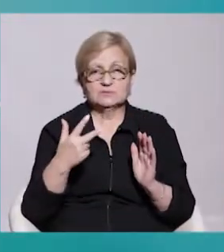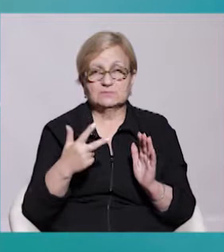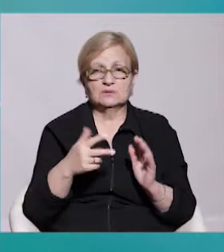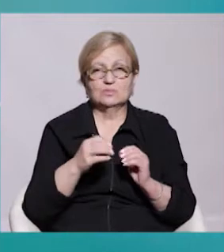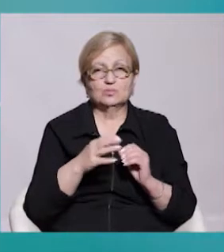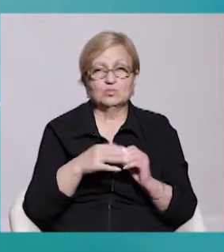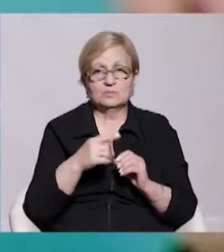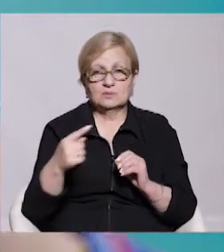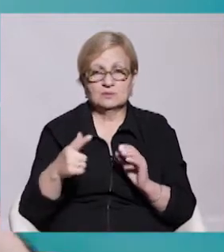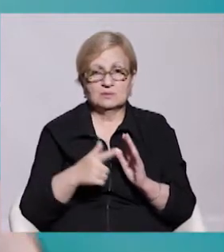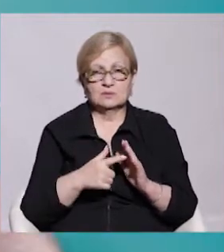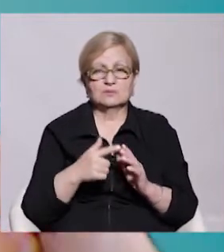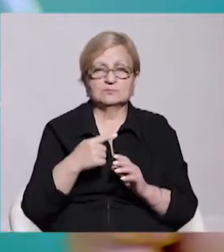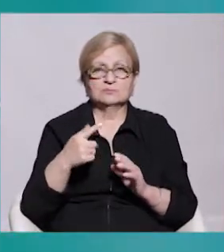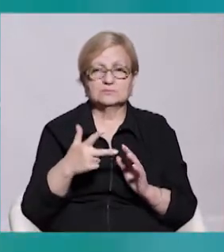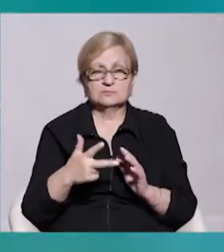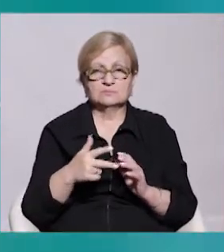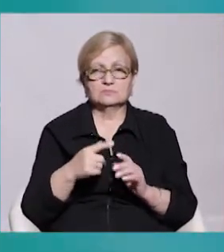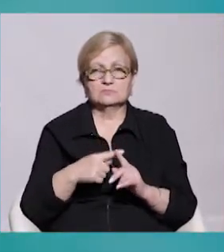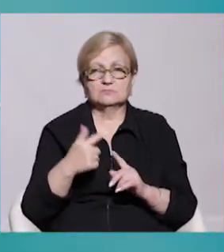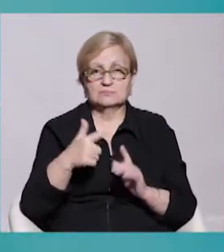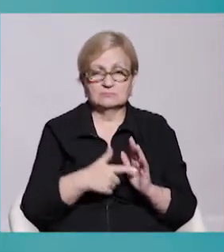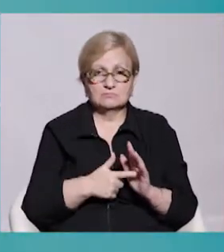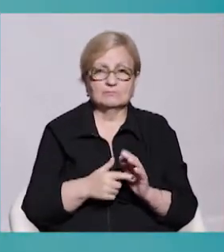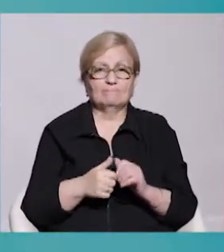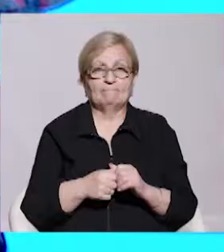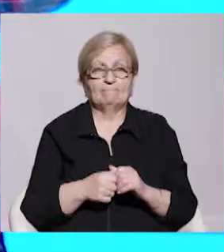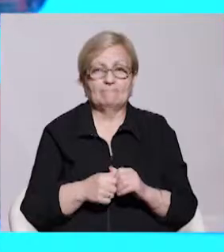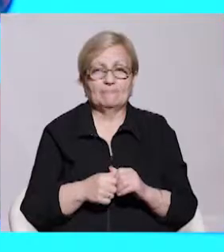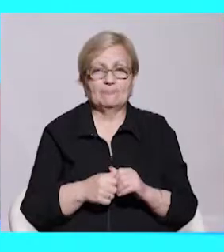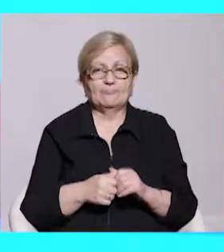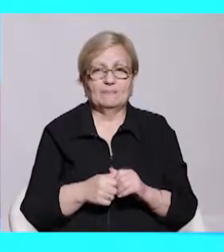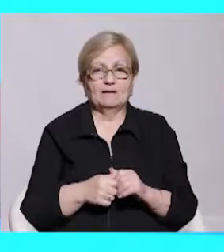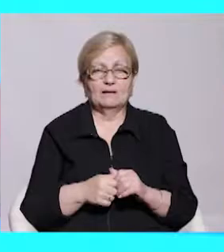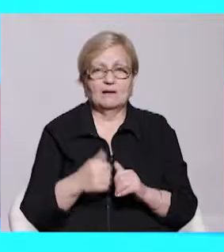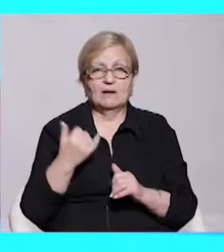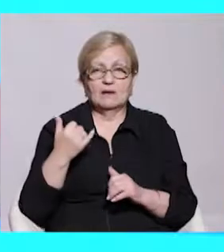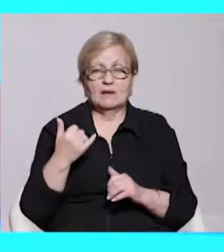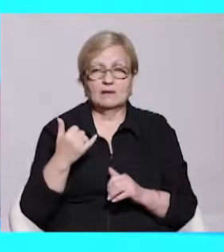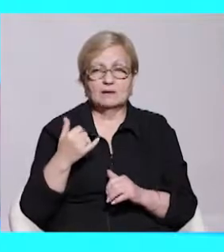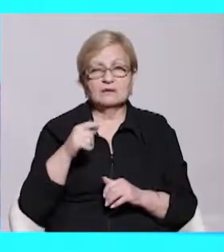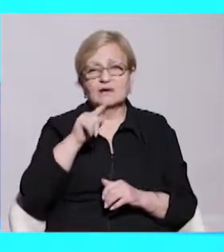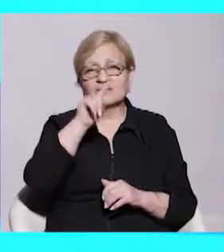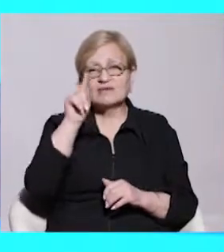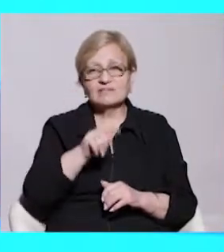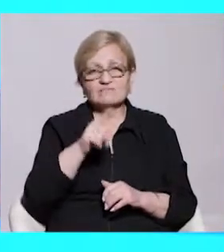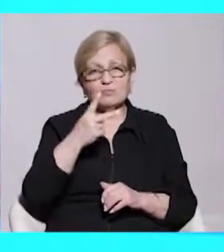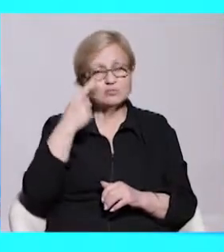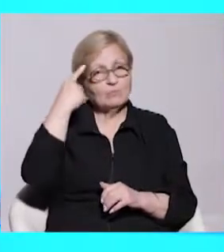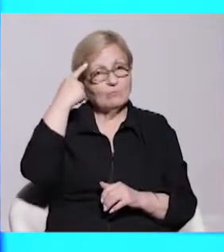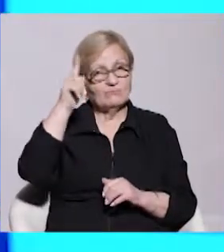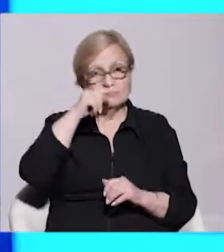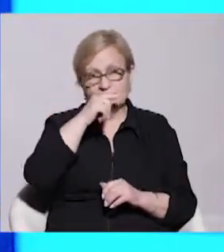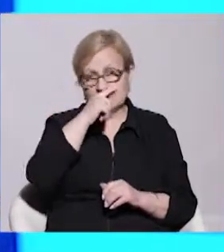15-ს გამოკლებული 7, 7-ს გამოკლებული 3, მიმატებული 7. და ახლა ისეთი კითხვები მოვიფიქროთ, რომ